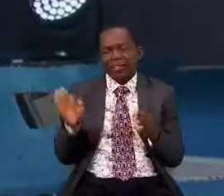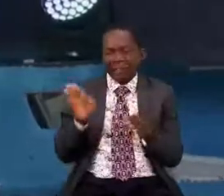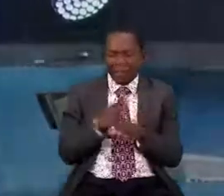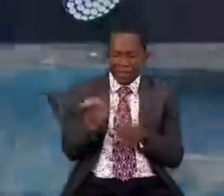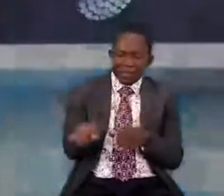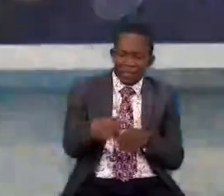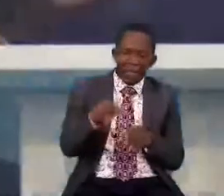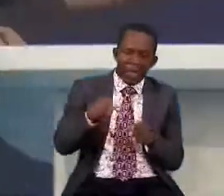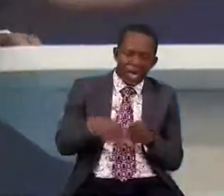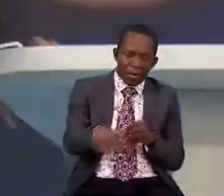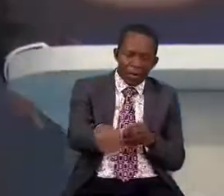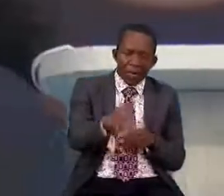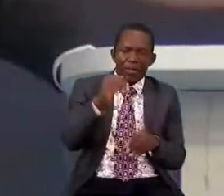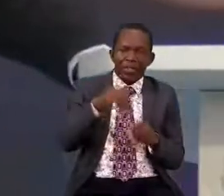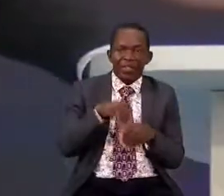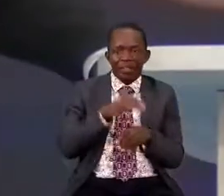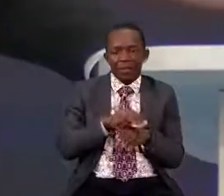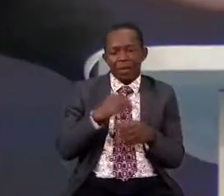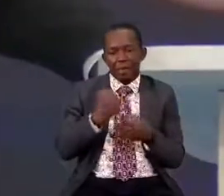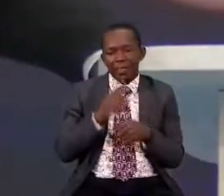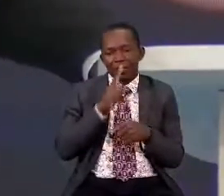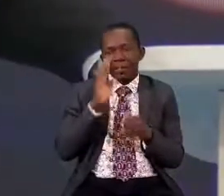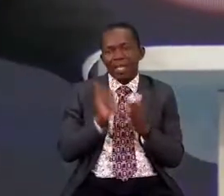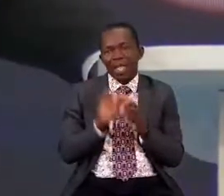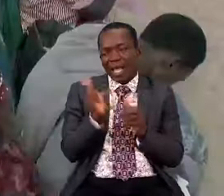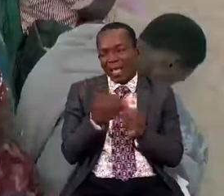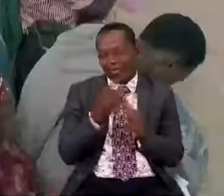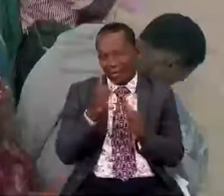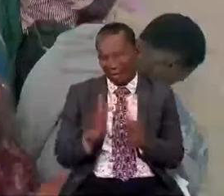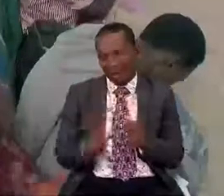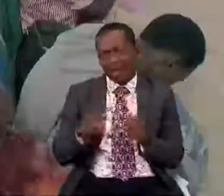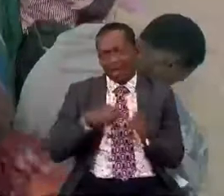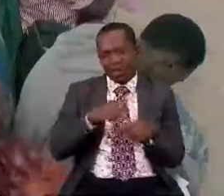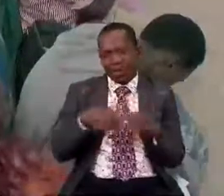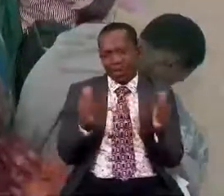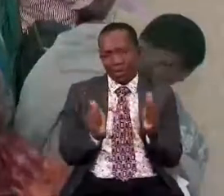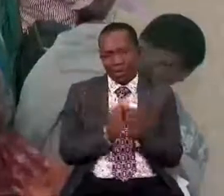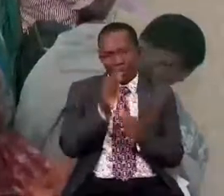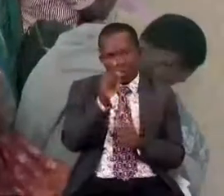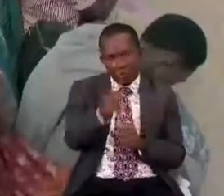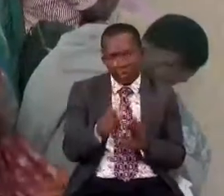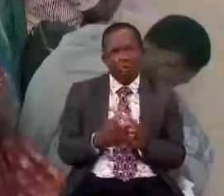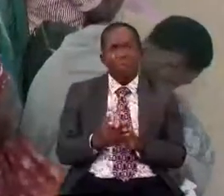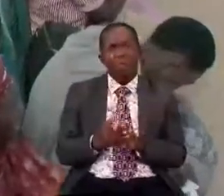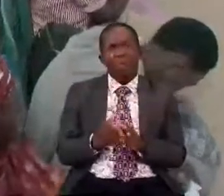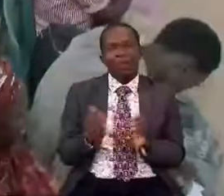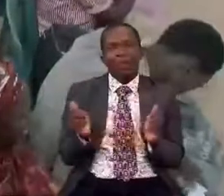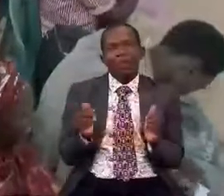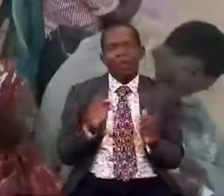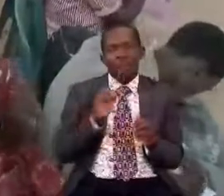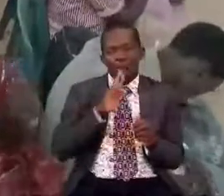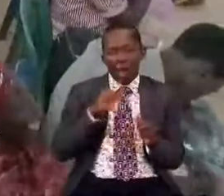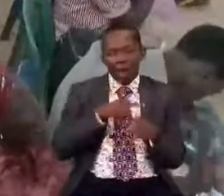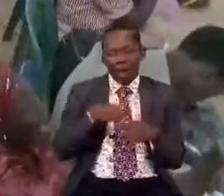va avec toi. Ils seront tous à la terre promise et nous y arriverons. La terre